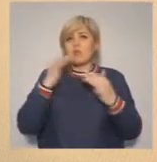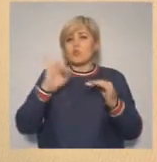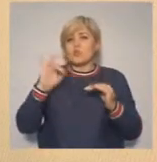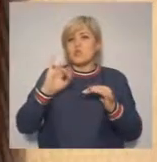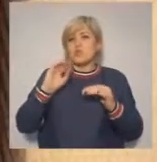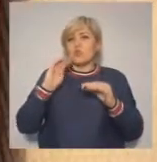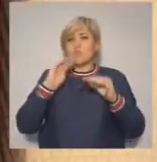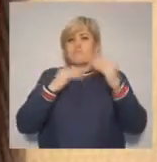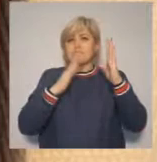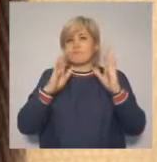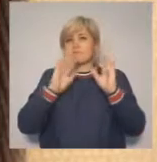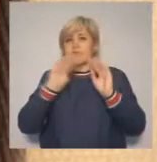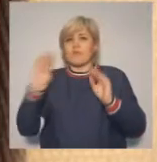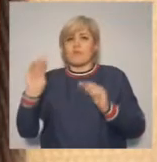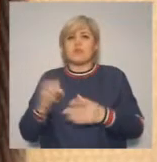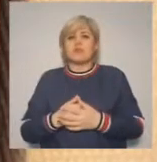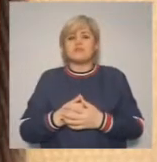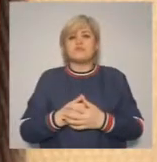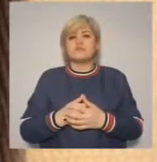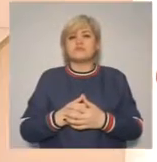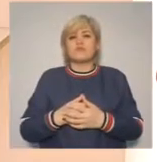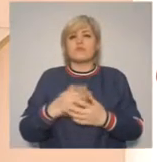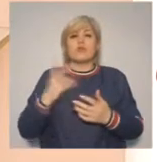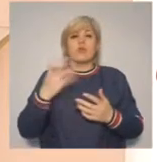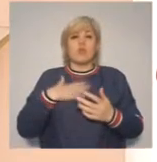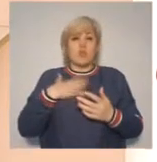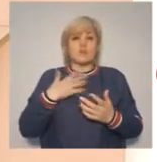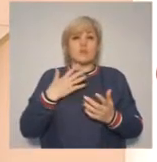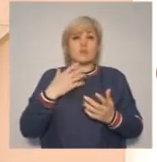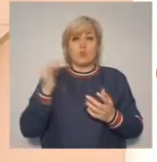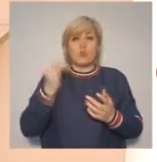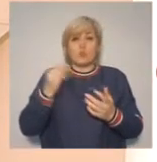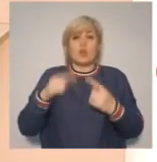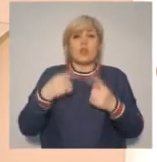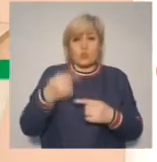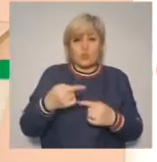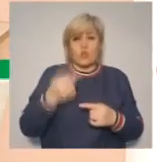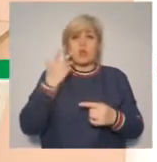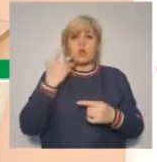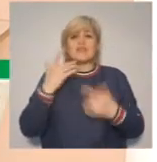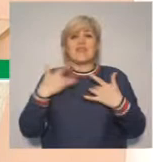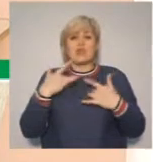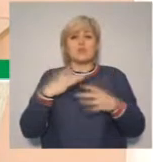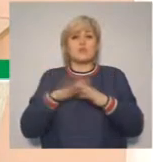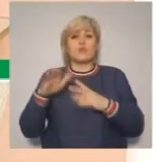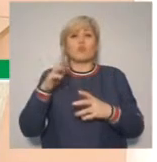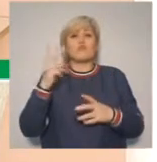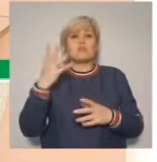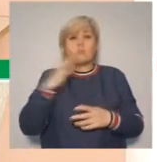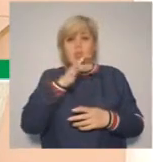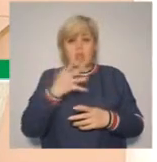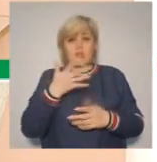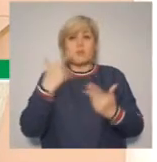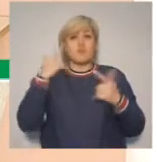стенах, отражение многолетней истории театра «Барабашка». К нашему предыдущему юбилею, когда театру исполнялось 25 лет, мы решили, что